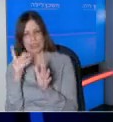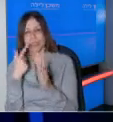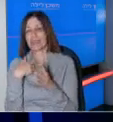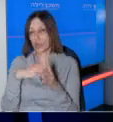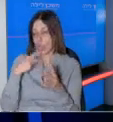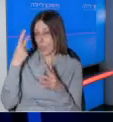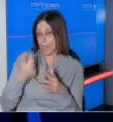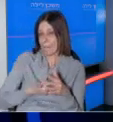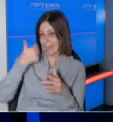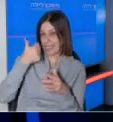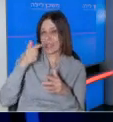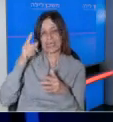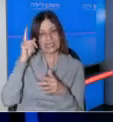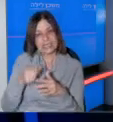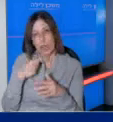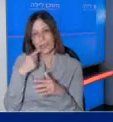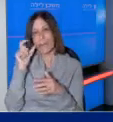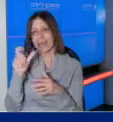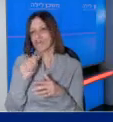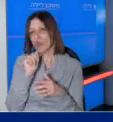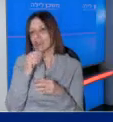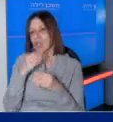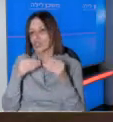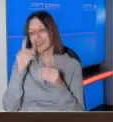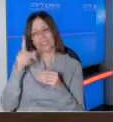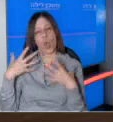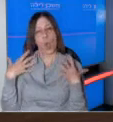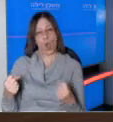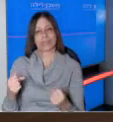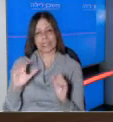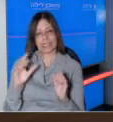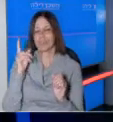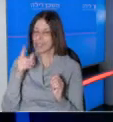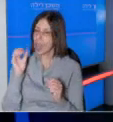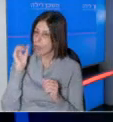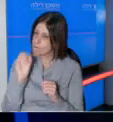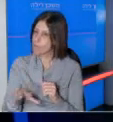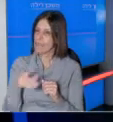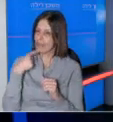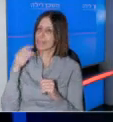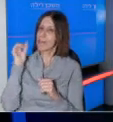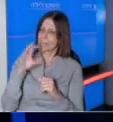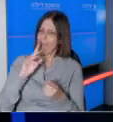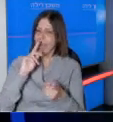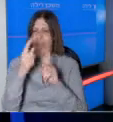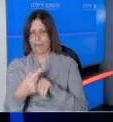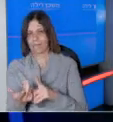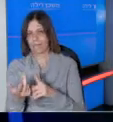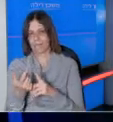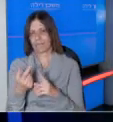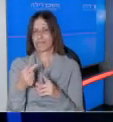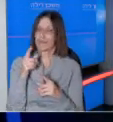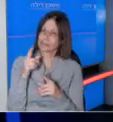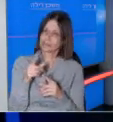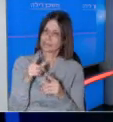להיות מנהיג, אתה צריך, איך אמרת את המילה שאתה לא רוצה להשתמש, אתה צריך גם אומץ. אתה צריך לבוא ולהתייצב, להגיד, אני בא להחליף אותך. זה גמור.